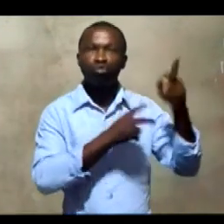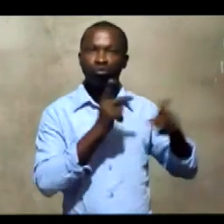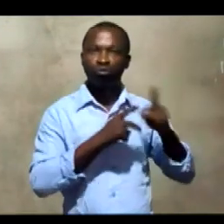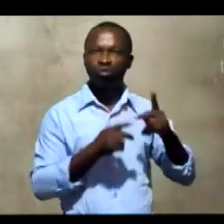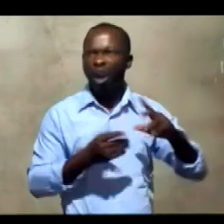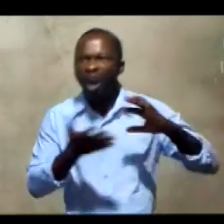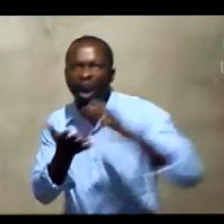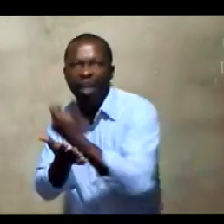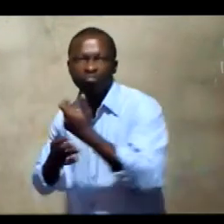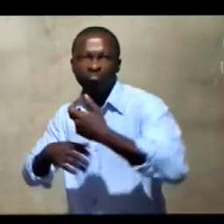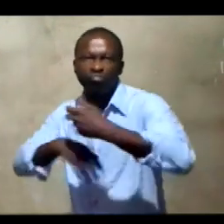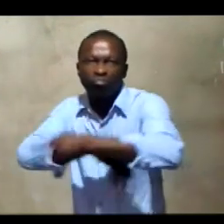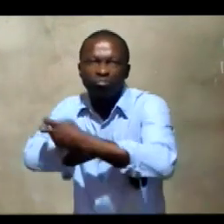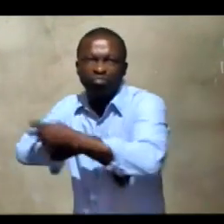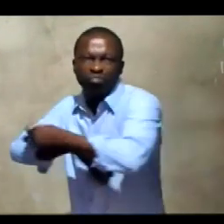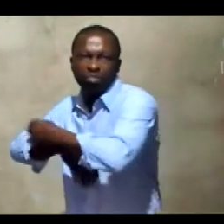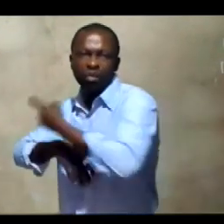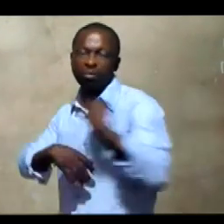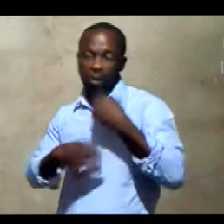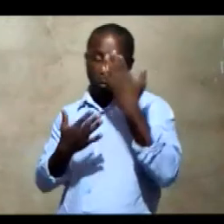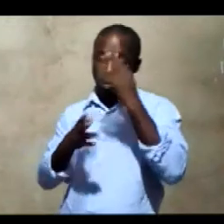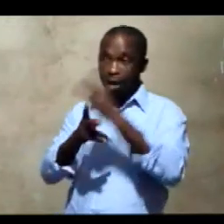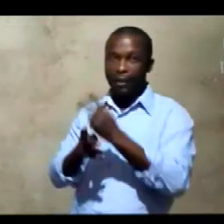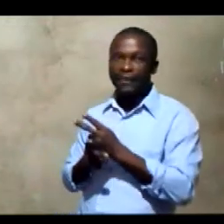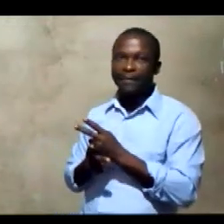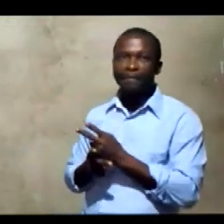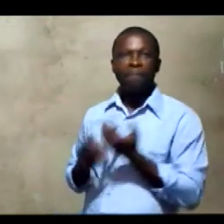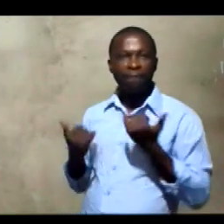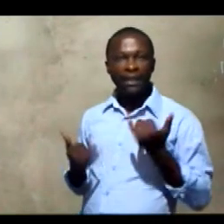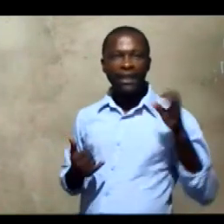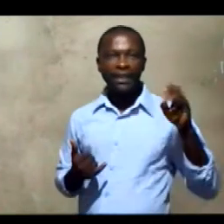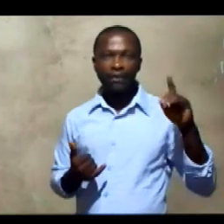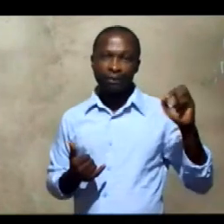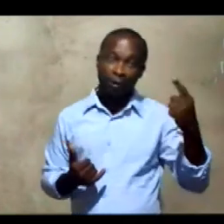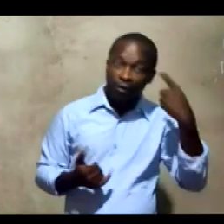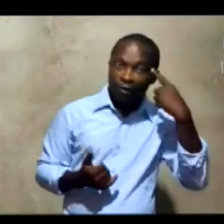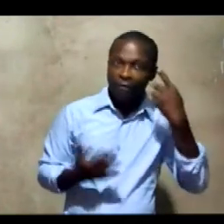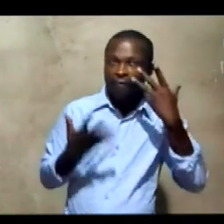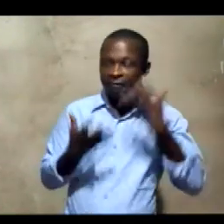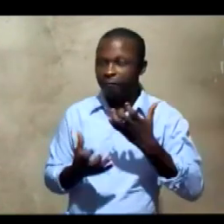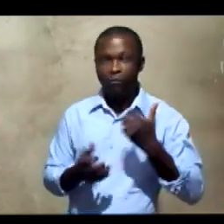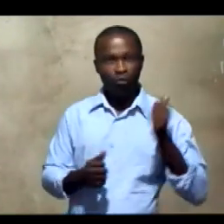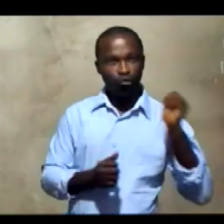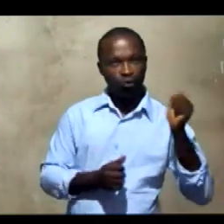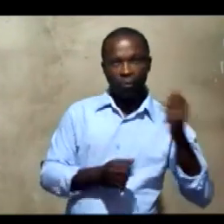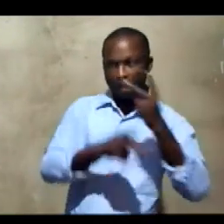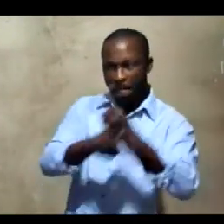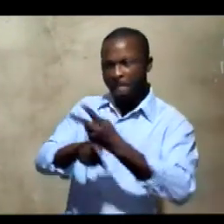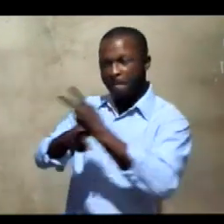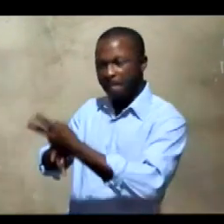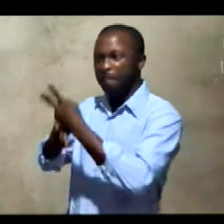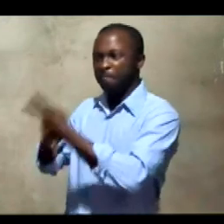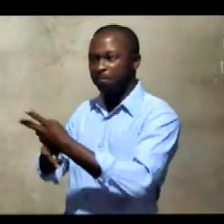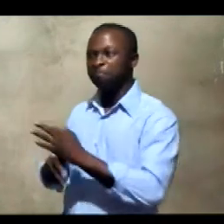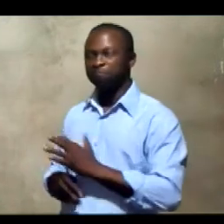artisanal, à très basse valeur ajoutée. L'Éthiopie souhaite augmenter la contribution du secteur minier au produit intérieur brut de